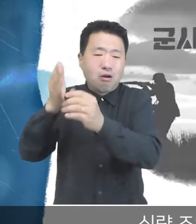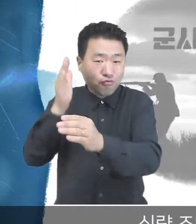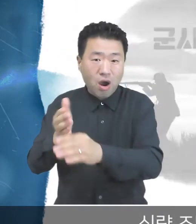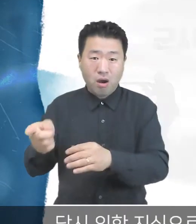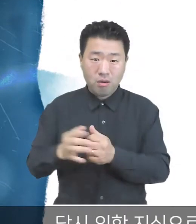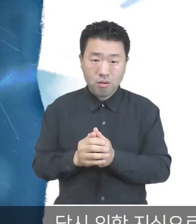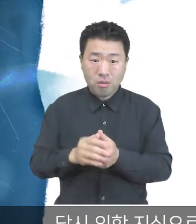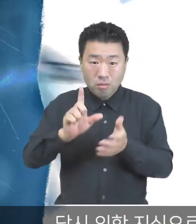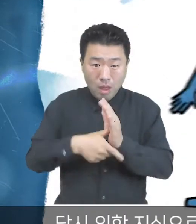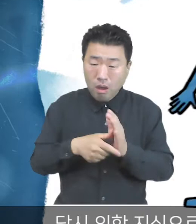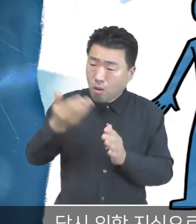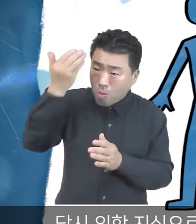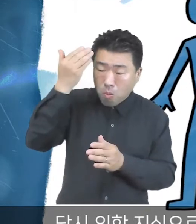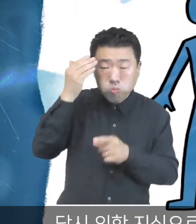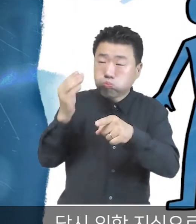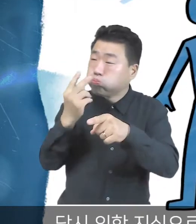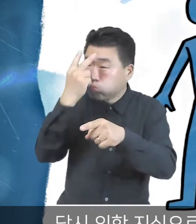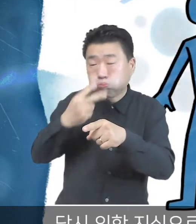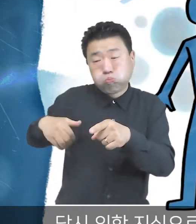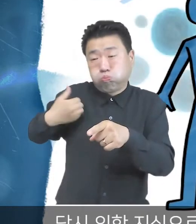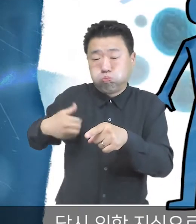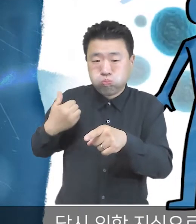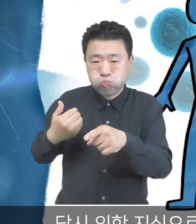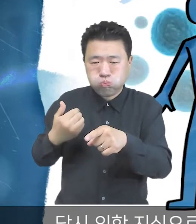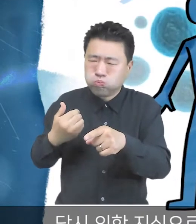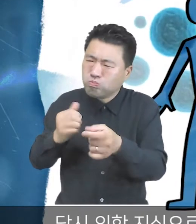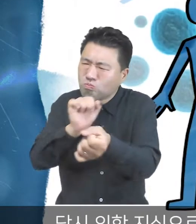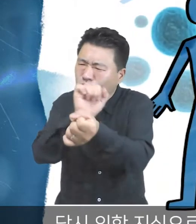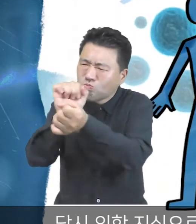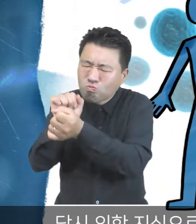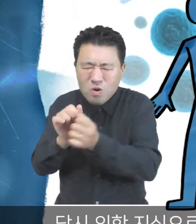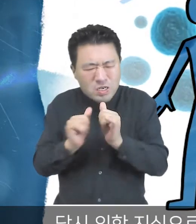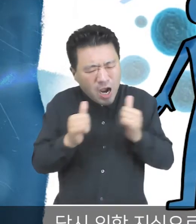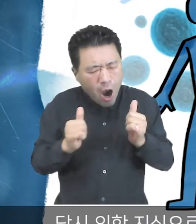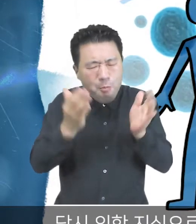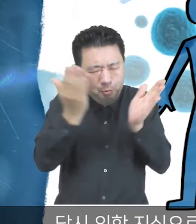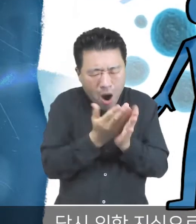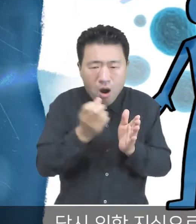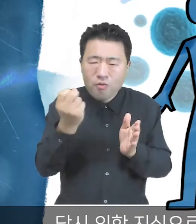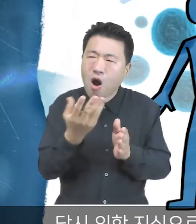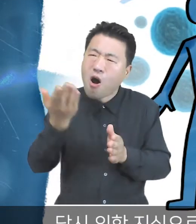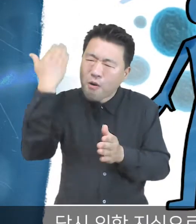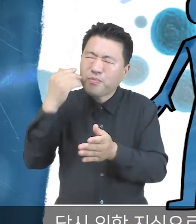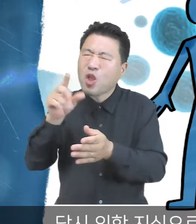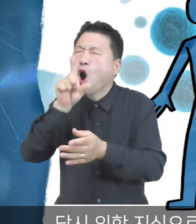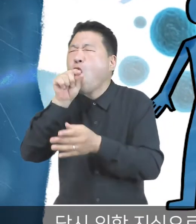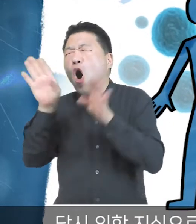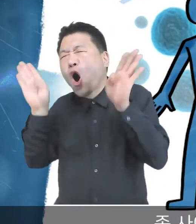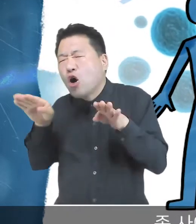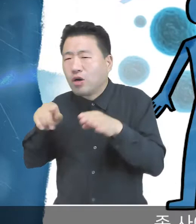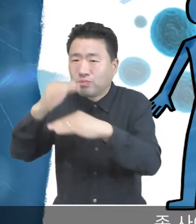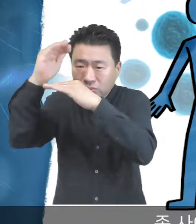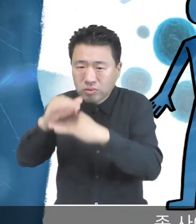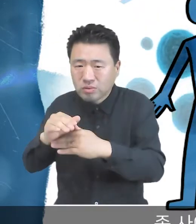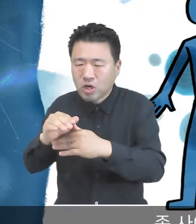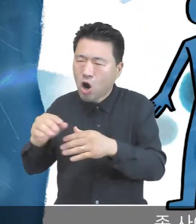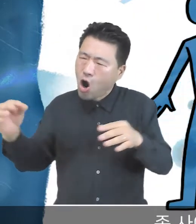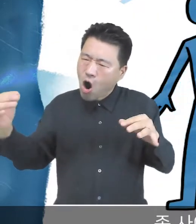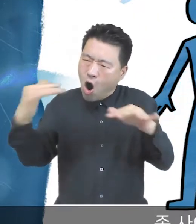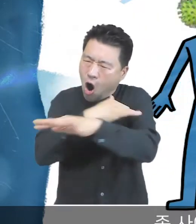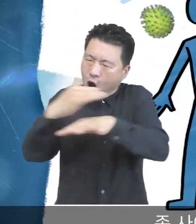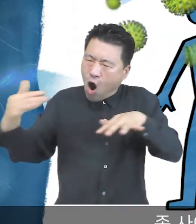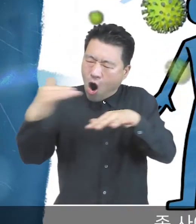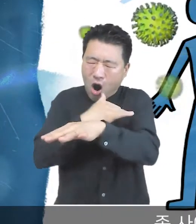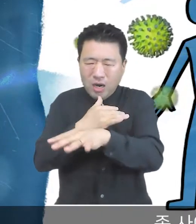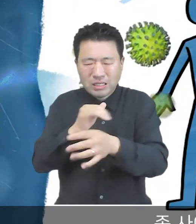있었습니다. 당시 의학 지식으로는 인간이 갖고 있는 독감 바이러스와 기존의 조류 바이러스가 종 사이의